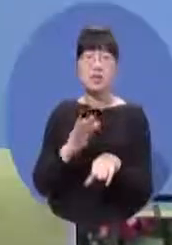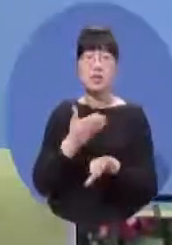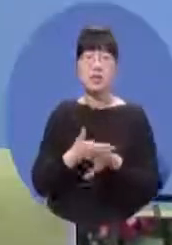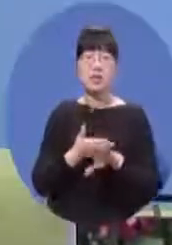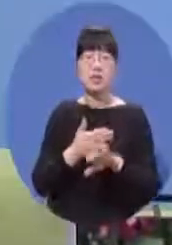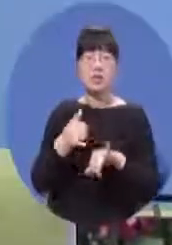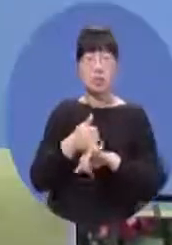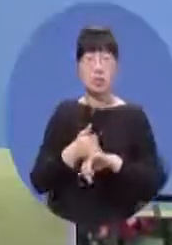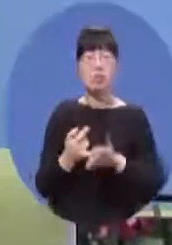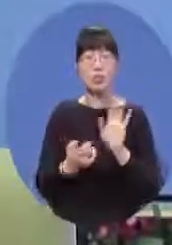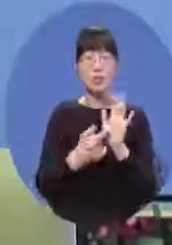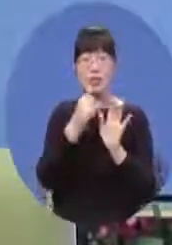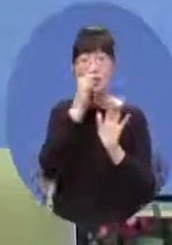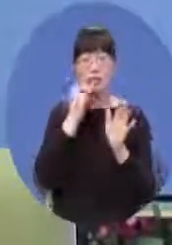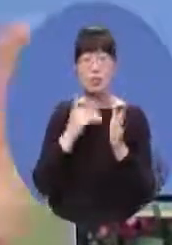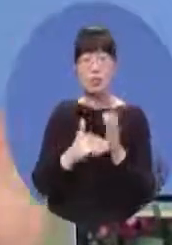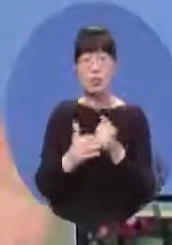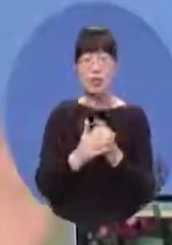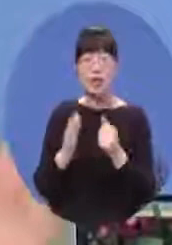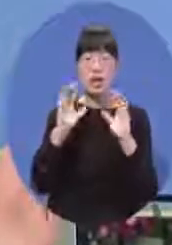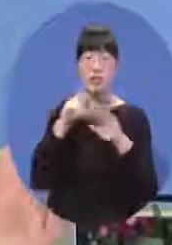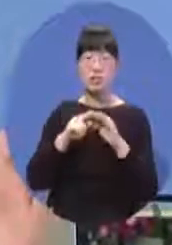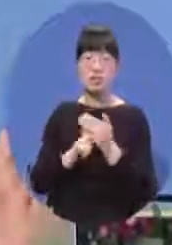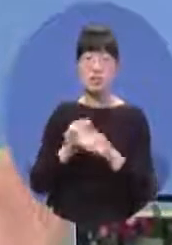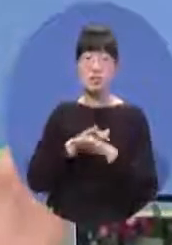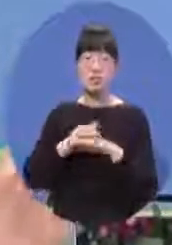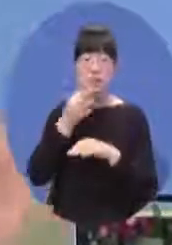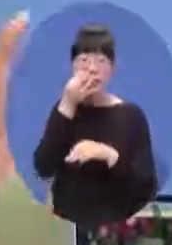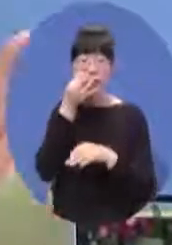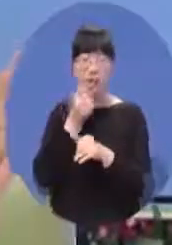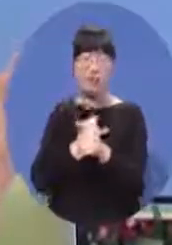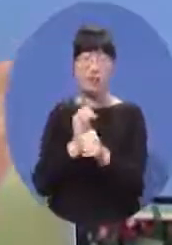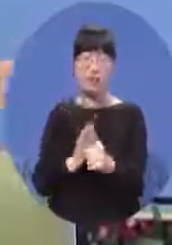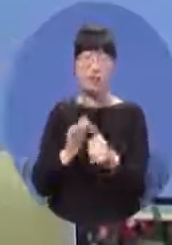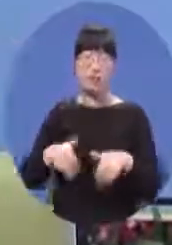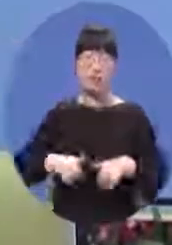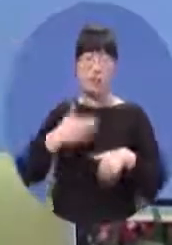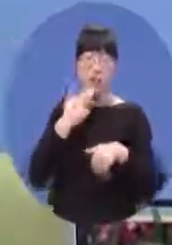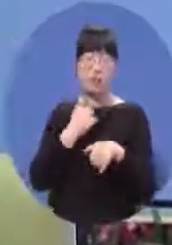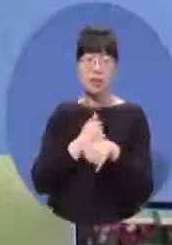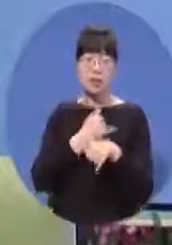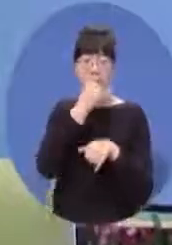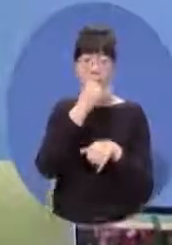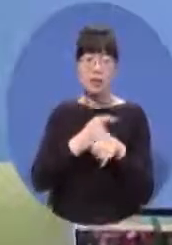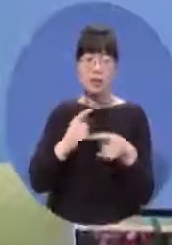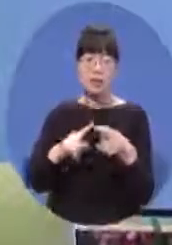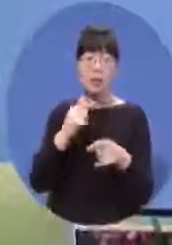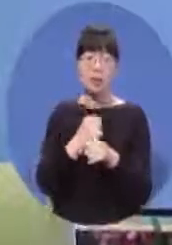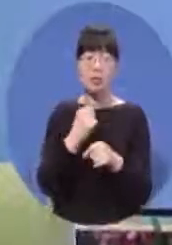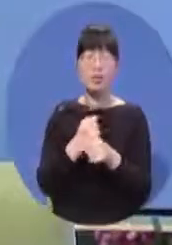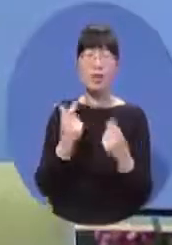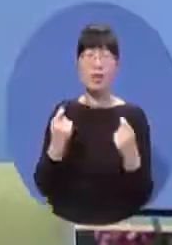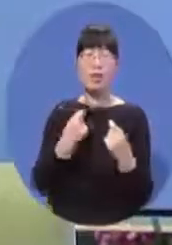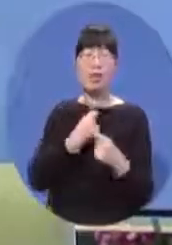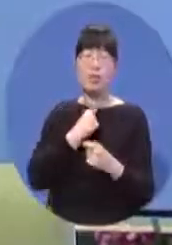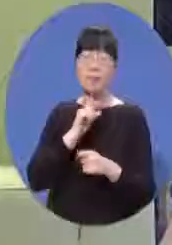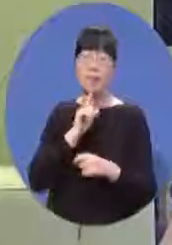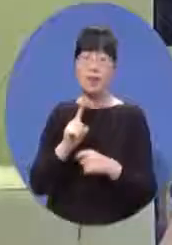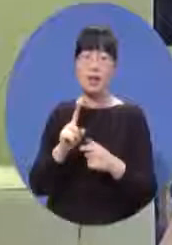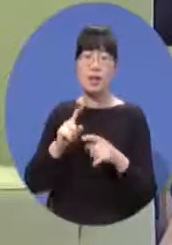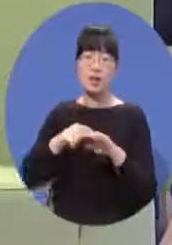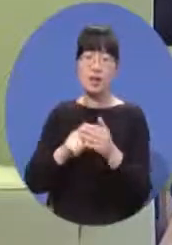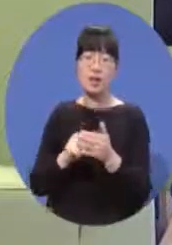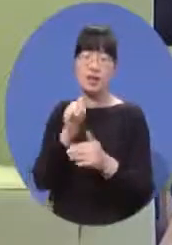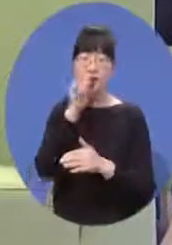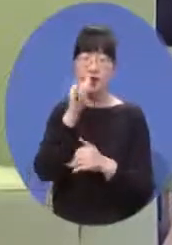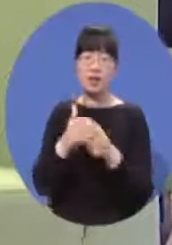또 나타나게 됩니다. 그래요. 그래서 아이의 마음을 좀 잘 봐주시는데 이 아이는 쓸모없는 것을 쓸모있는 것으로 만들어서 나도 좀 그렇게 되고 싶어요. 이 마음이